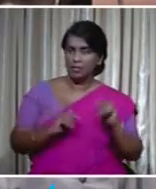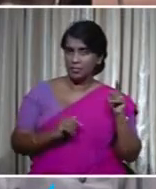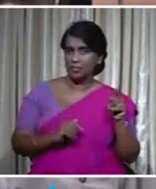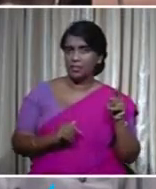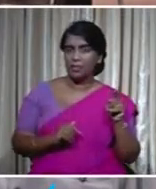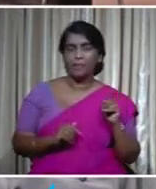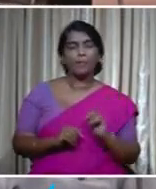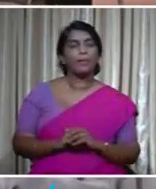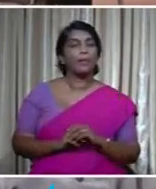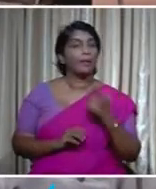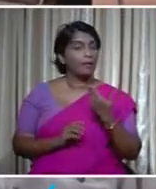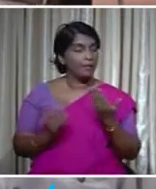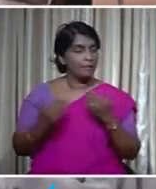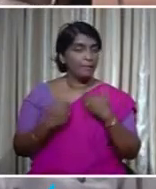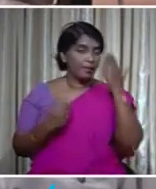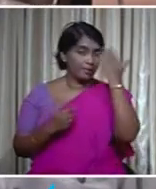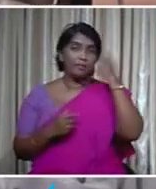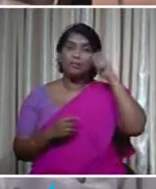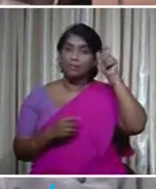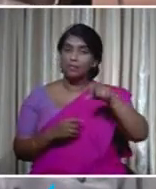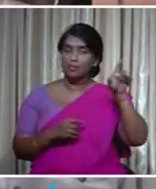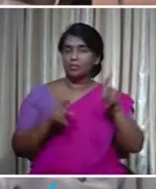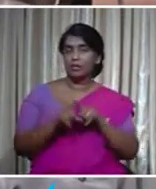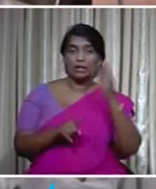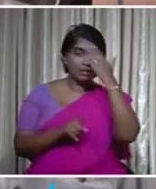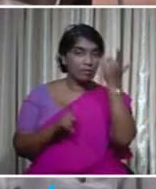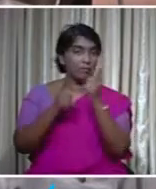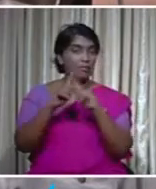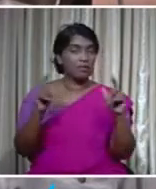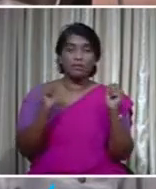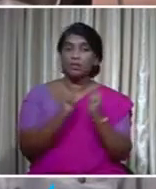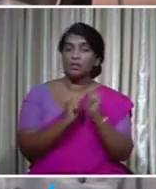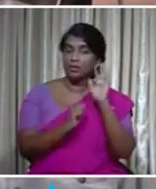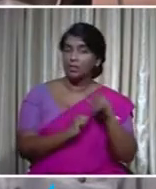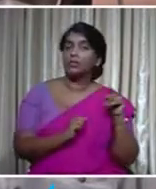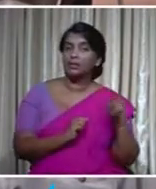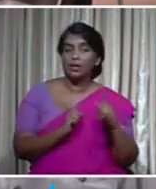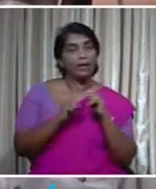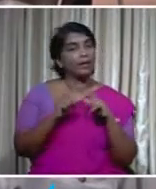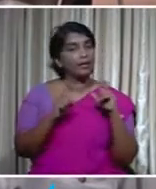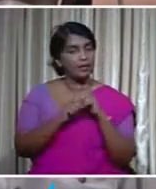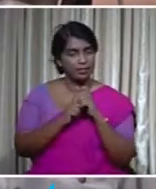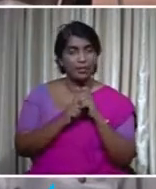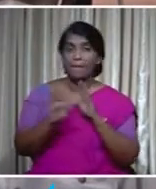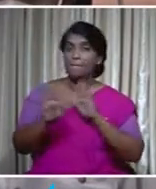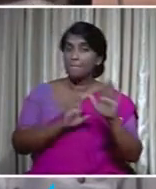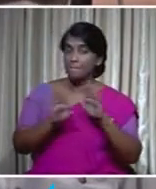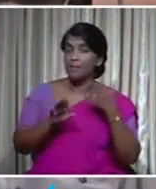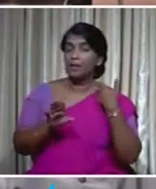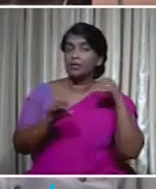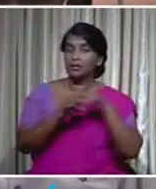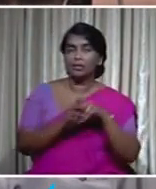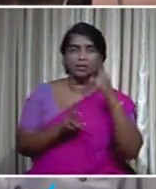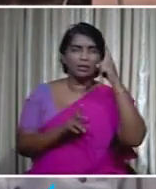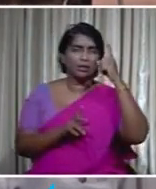இருக்கின்ற மொத்த தமிழர்களுக்கு எவ்வளவு தமிழ் மொழி மூலமான கல்வி நிர்வாக சேவை அதிகாரிகள் தேவையோ அதில் மூன்றில் ரெண்டு பகுதியினர் தான் இருக்கிறார்கள்.